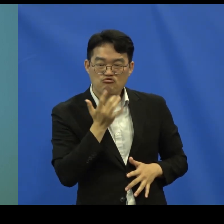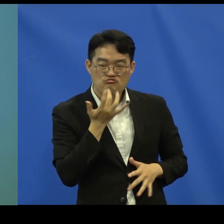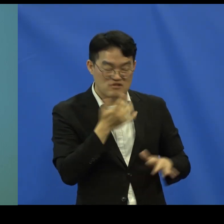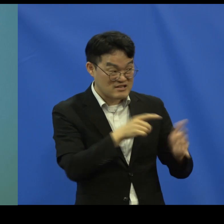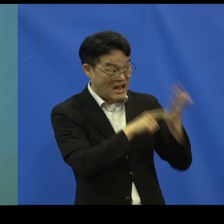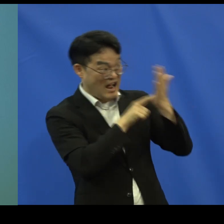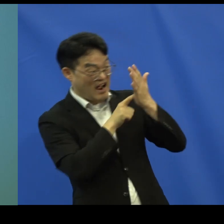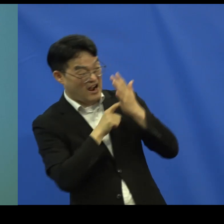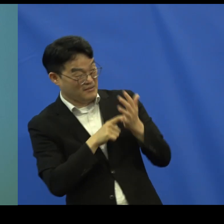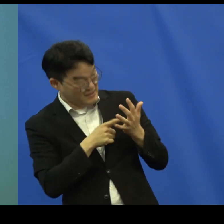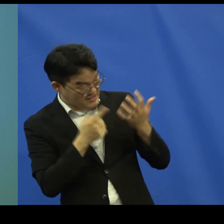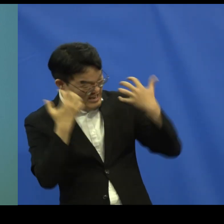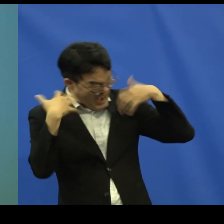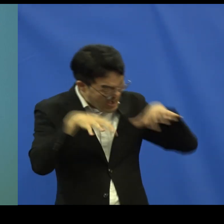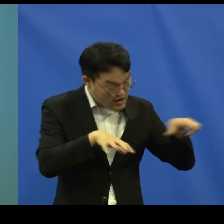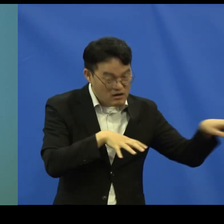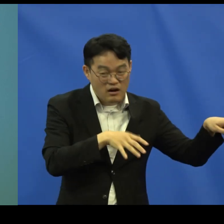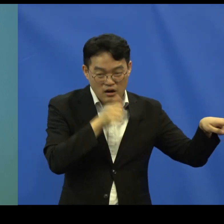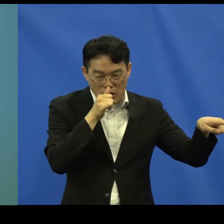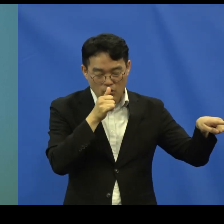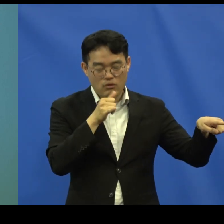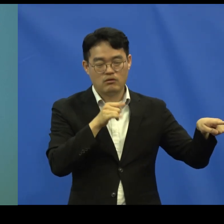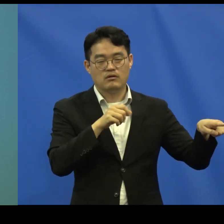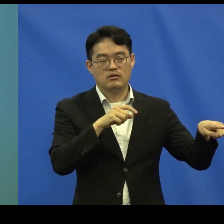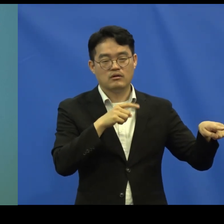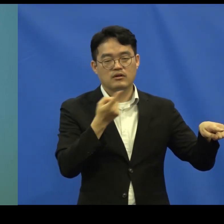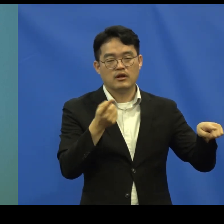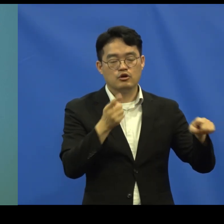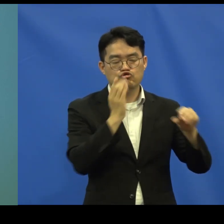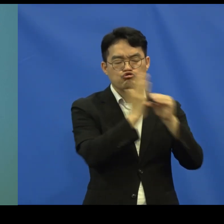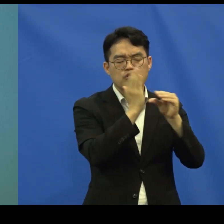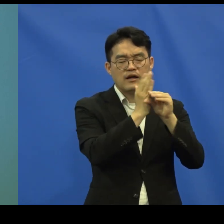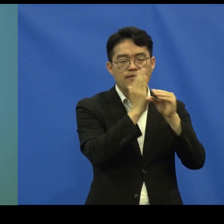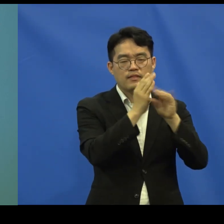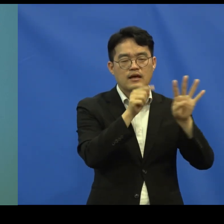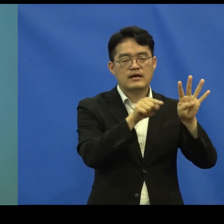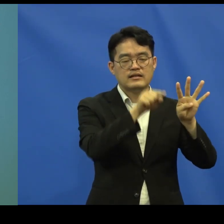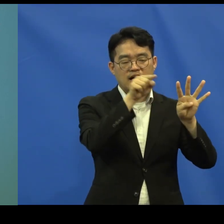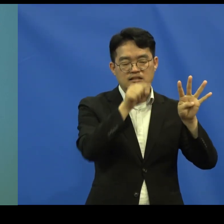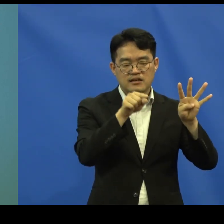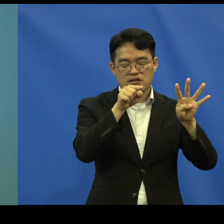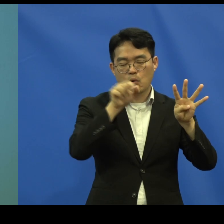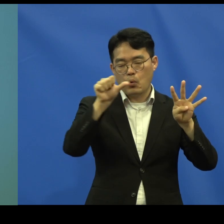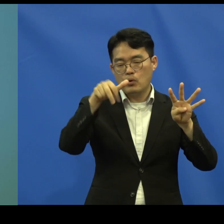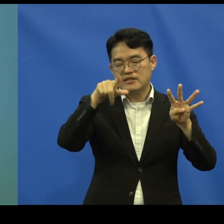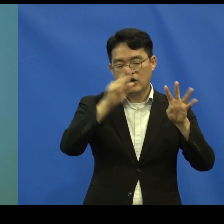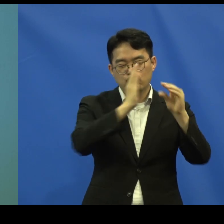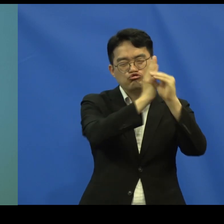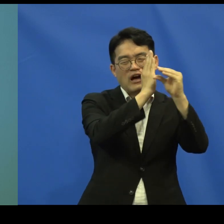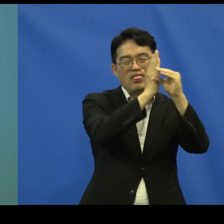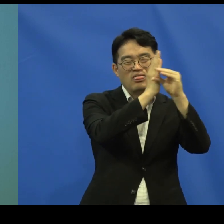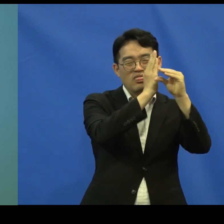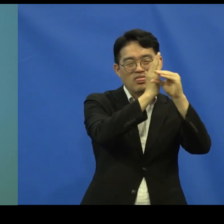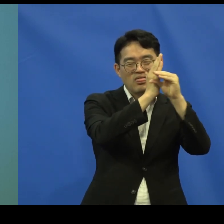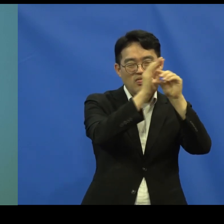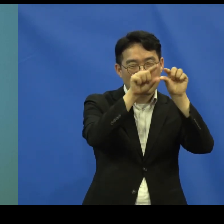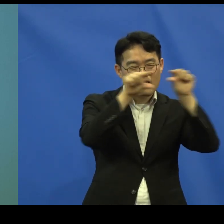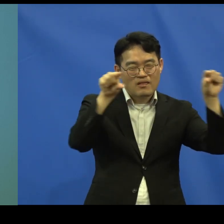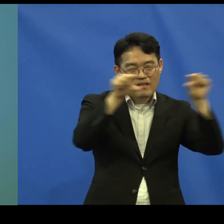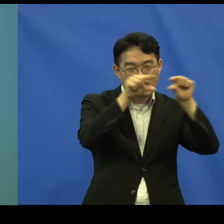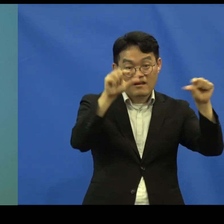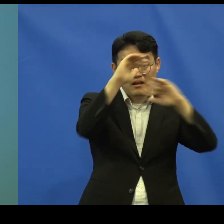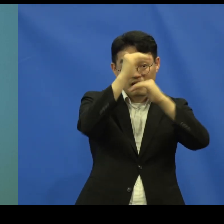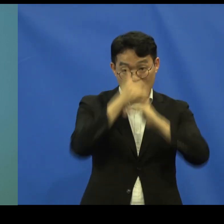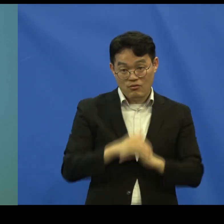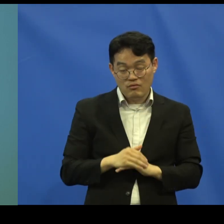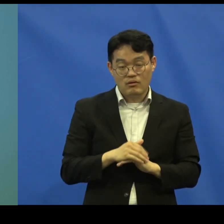자, 4장과 5장이 있는데 이 4장과 5장은 막간에 있는, 끼어있는 장입니다. 여기에는